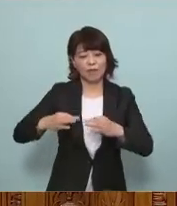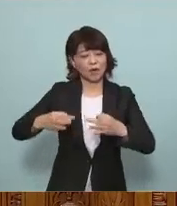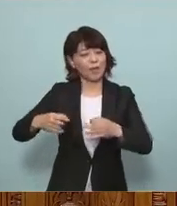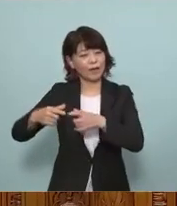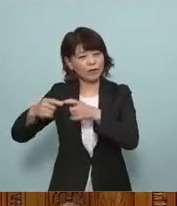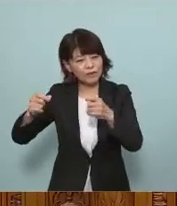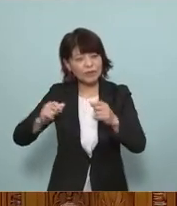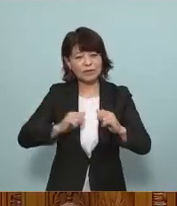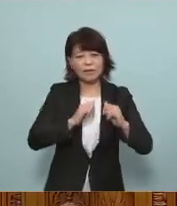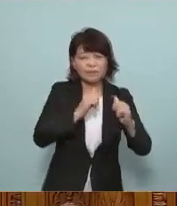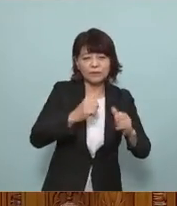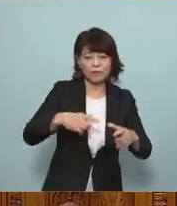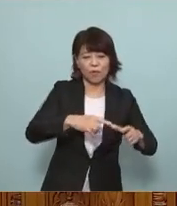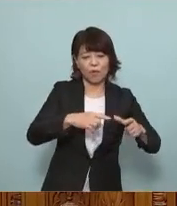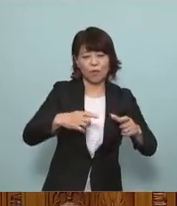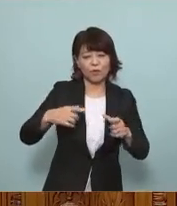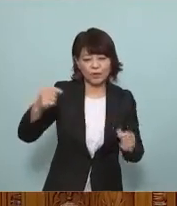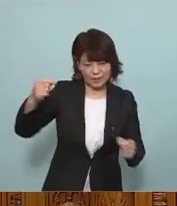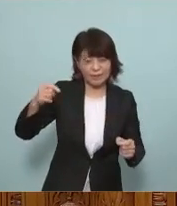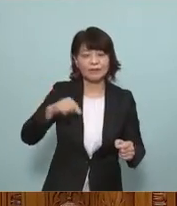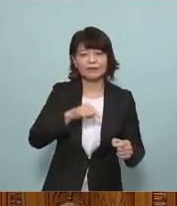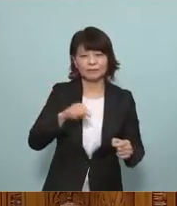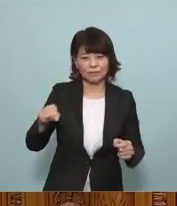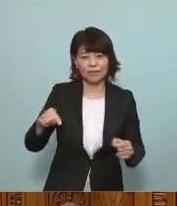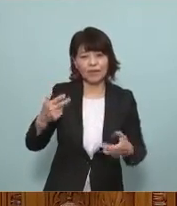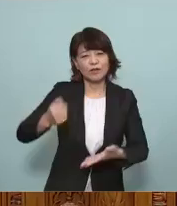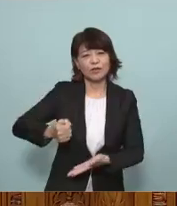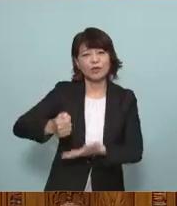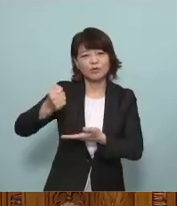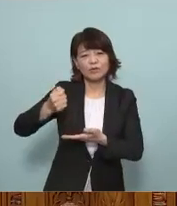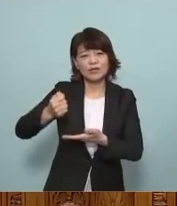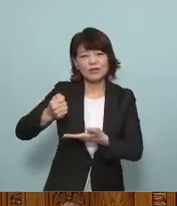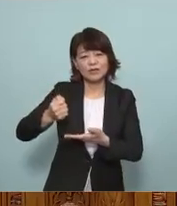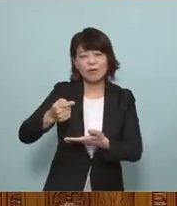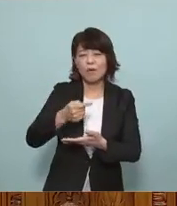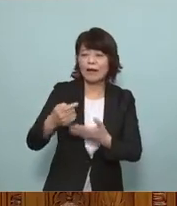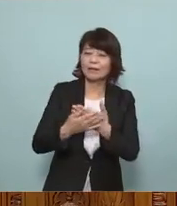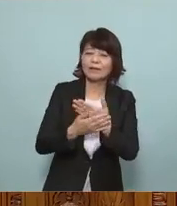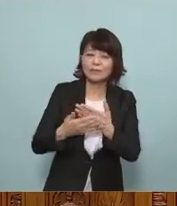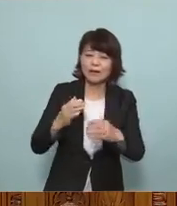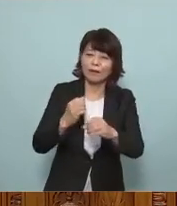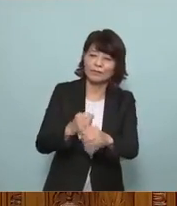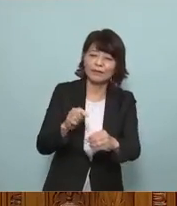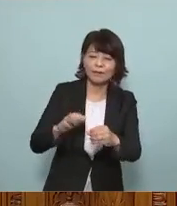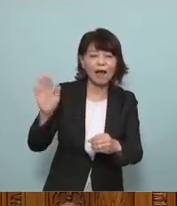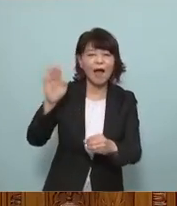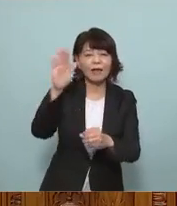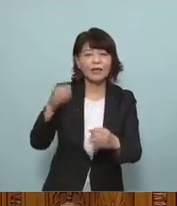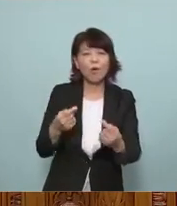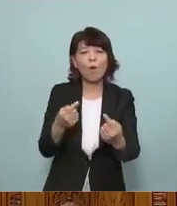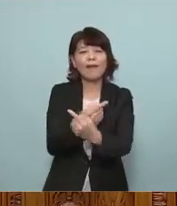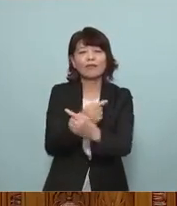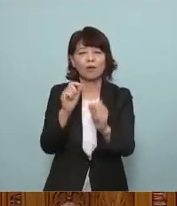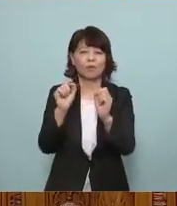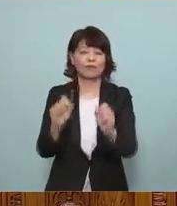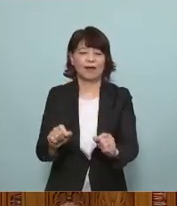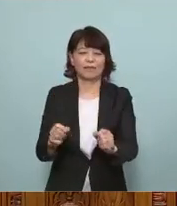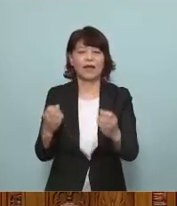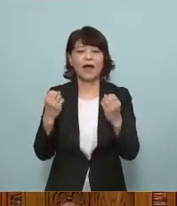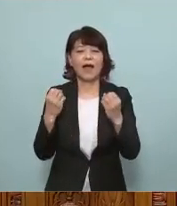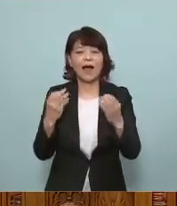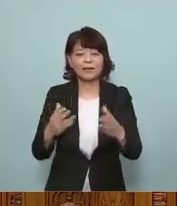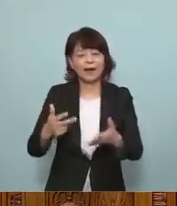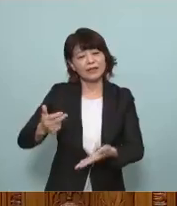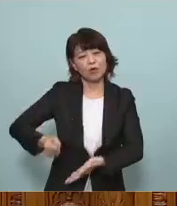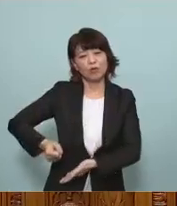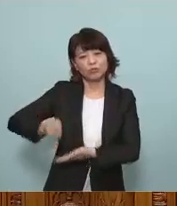の負の側面が凝縮しているのが気候変動問題であり、新しい資本主義の実現によって克服